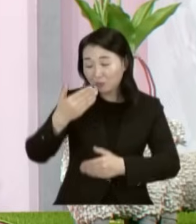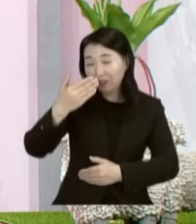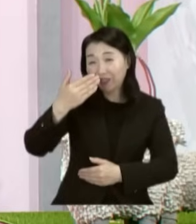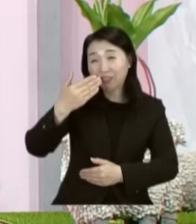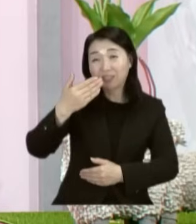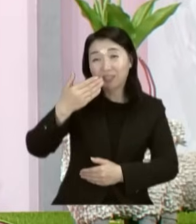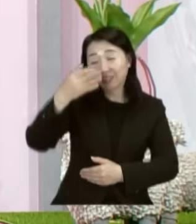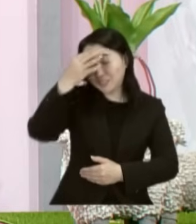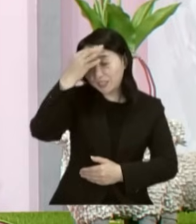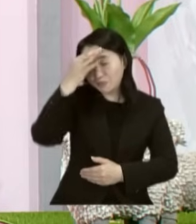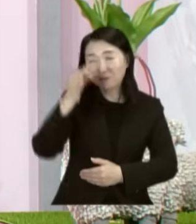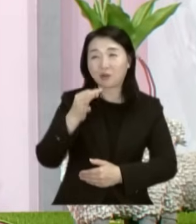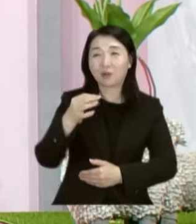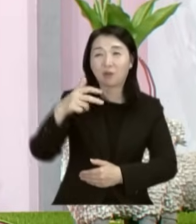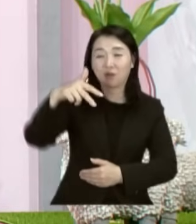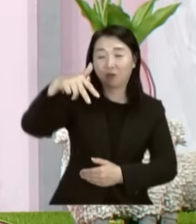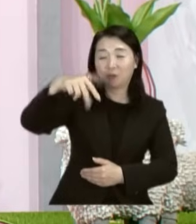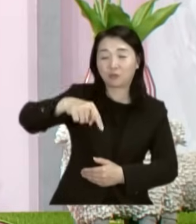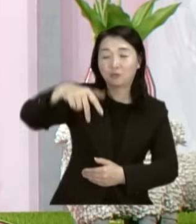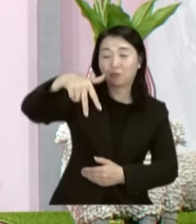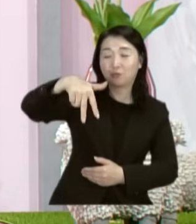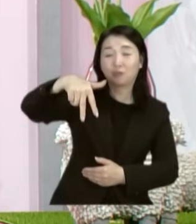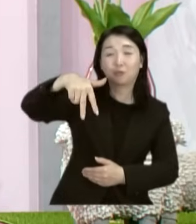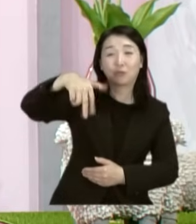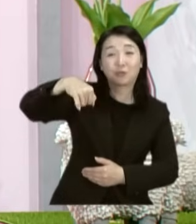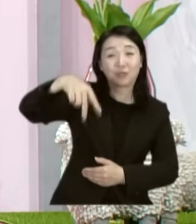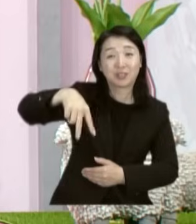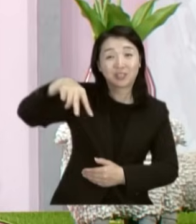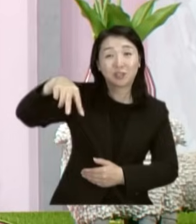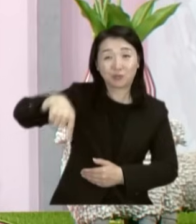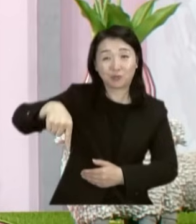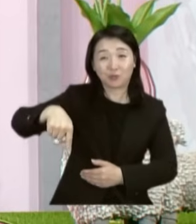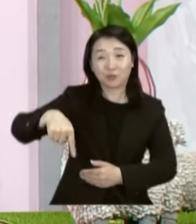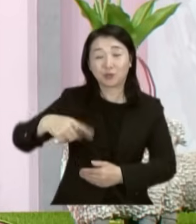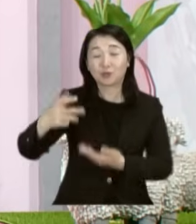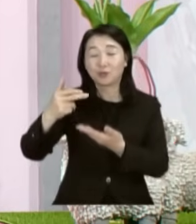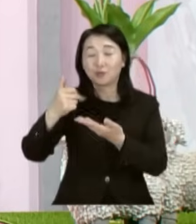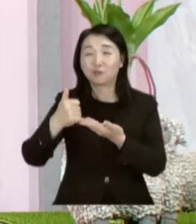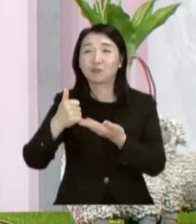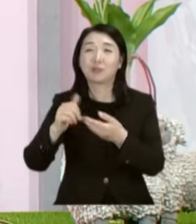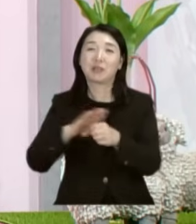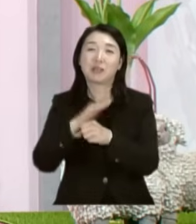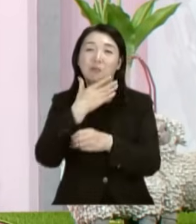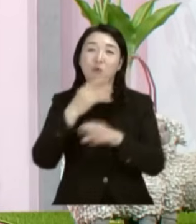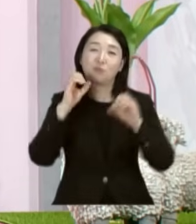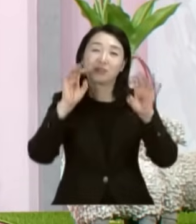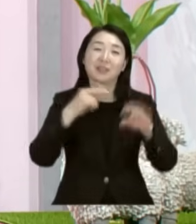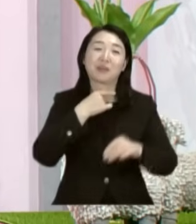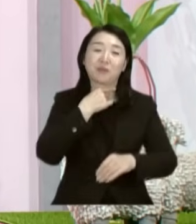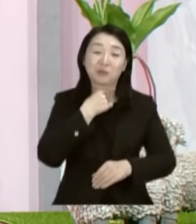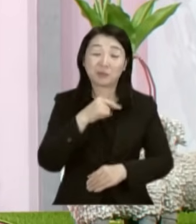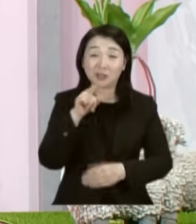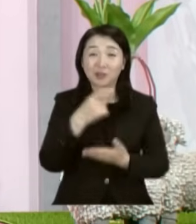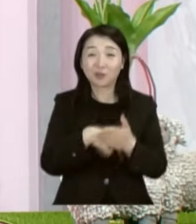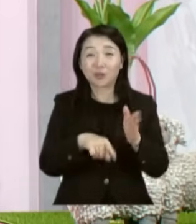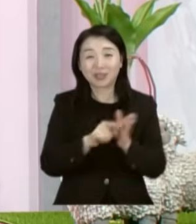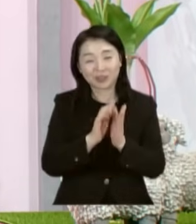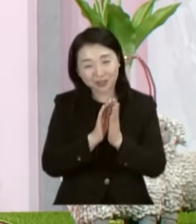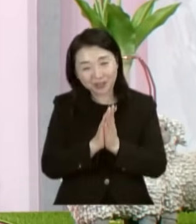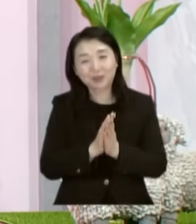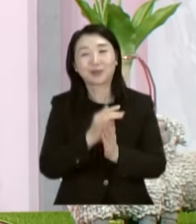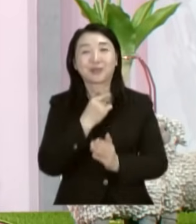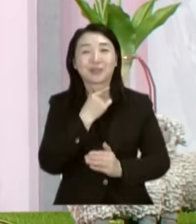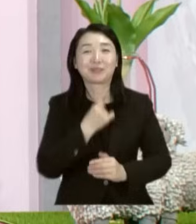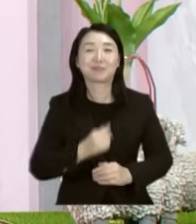주지수 아아 주지 수를 통해서 주님의 사랑을 좀 복음을 전하는 일을 하고 싶고요 그래서 그것을 위해서 좀 기도하고